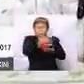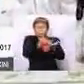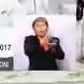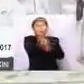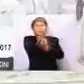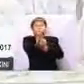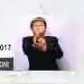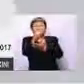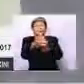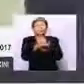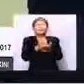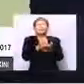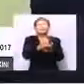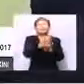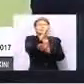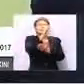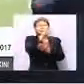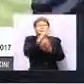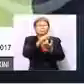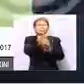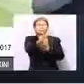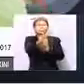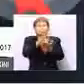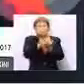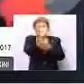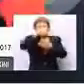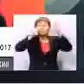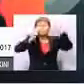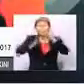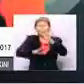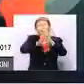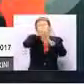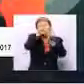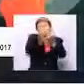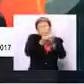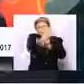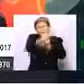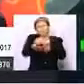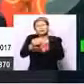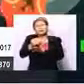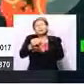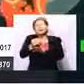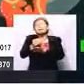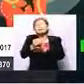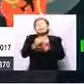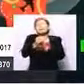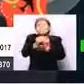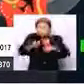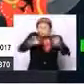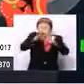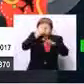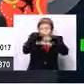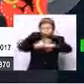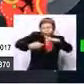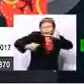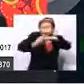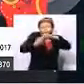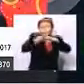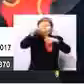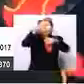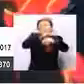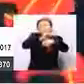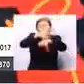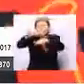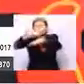langsung domestik muncul sebagai penyumbang utama terhadap pertumbuhan ekonomi dan sumber penting dalam mewujudkan peluang pekerjaan